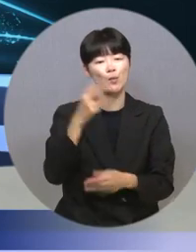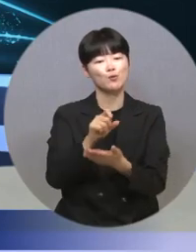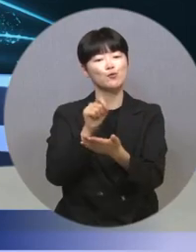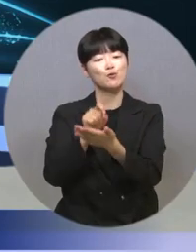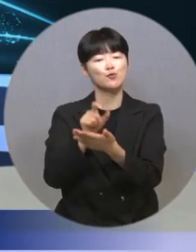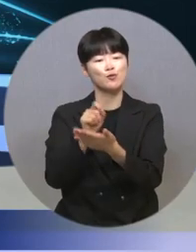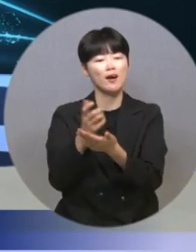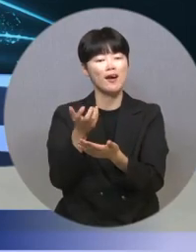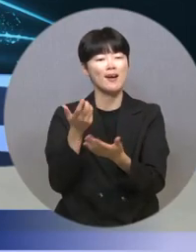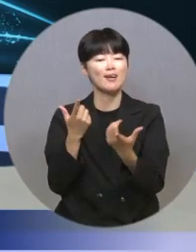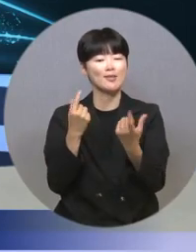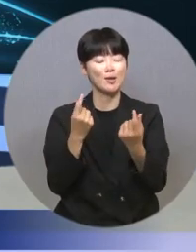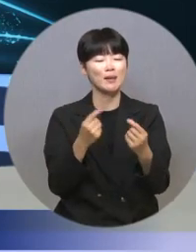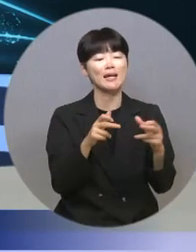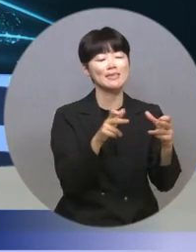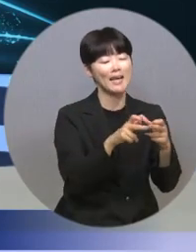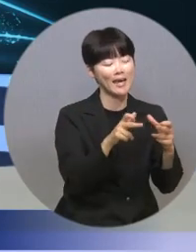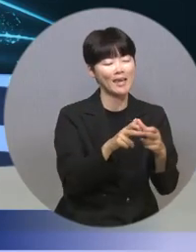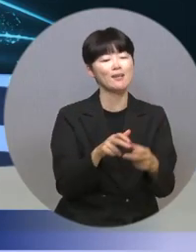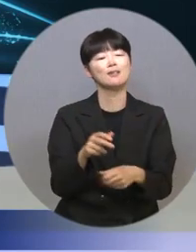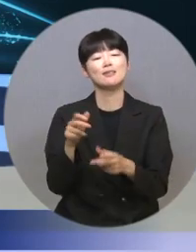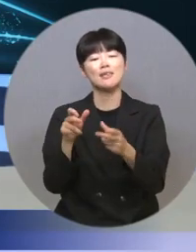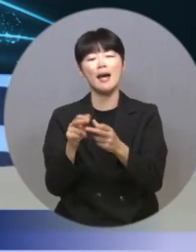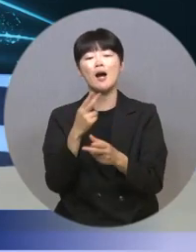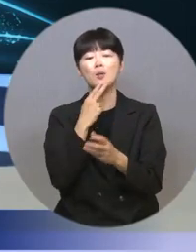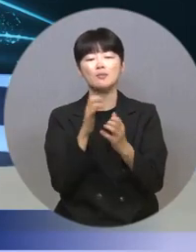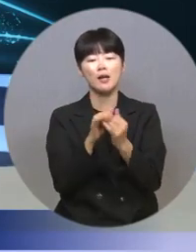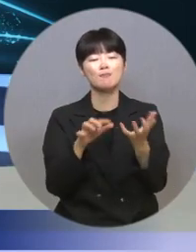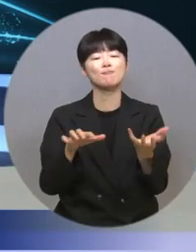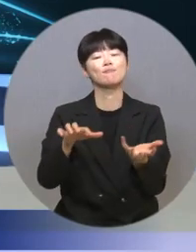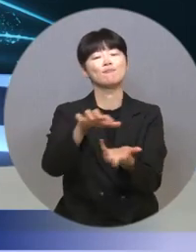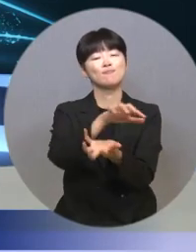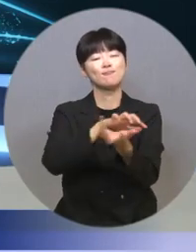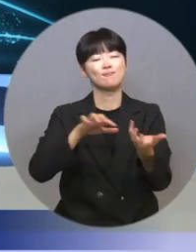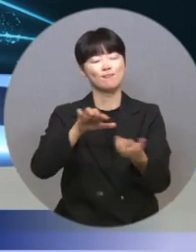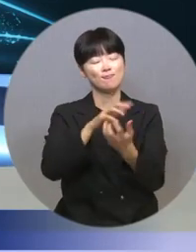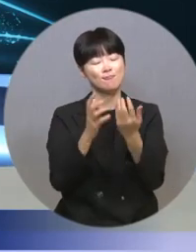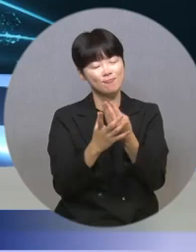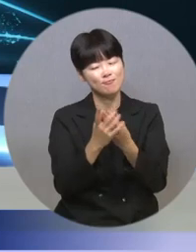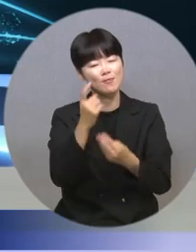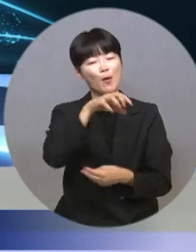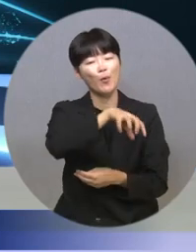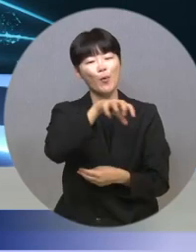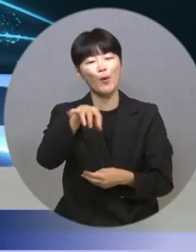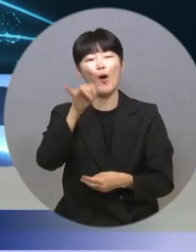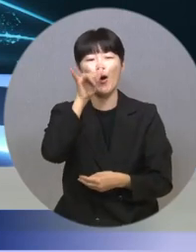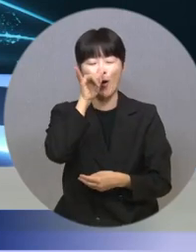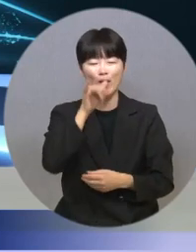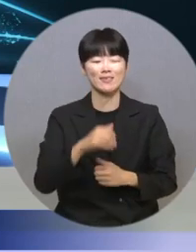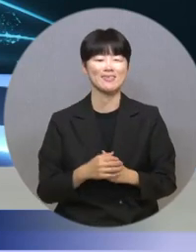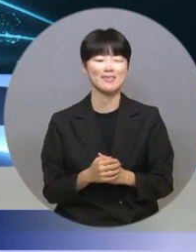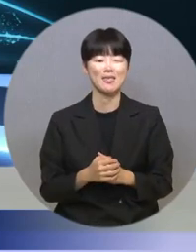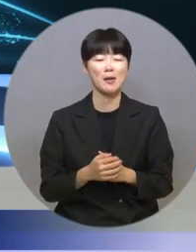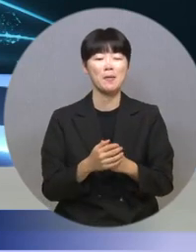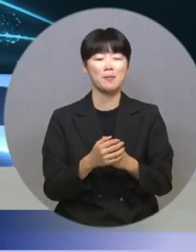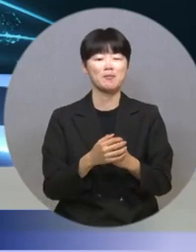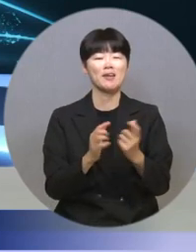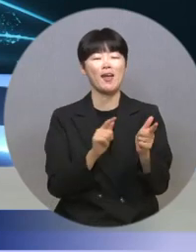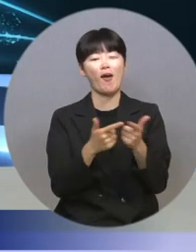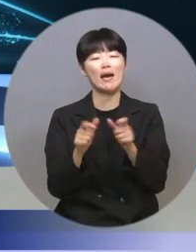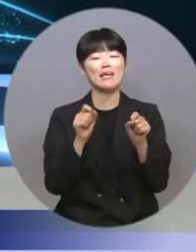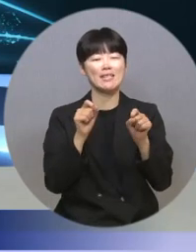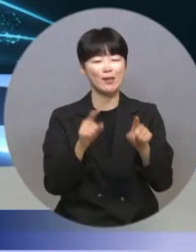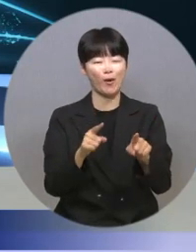같이 장애인과 비장애인이 하나 되는 화합의 장이 많아지고 있습니다. 함께 어울리는 다양한 기회를 통해